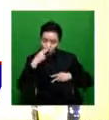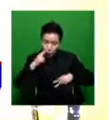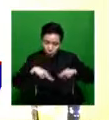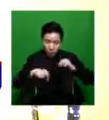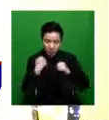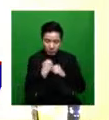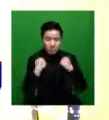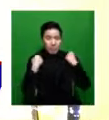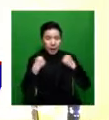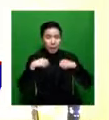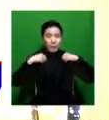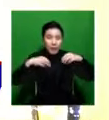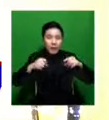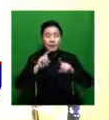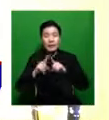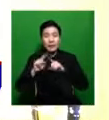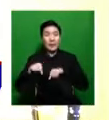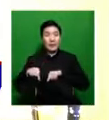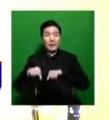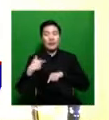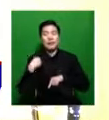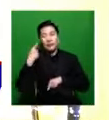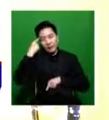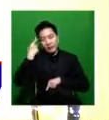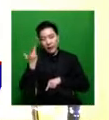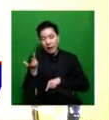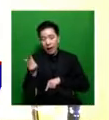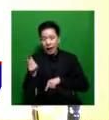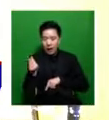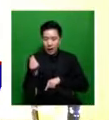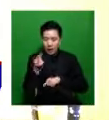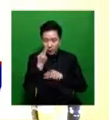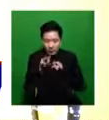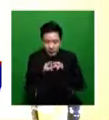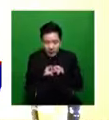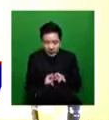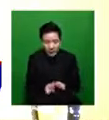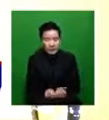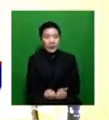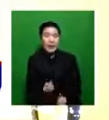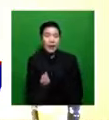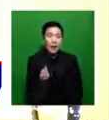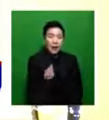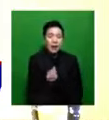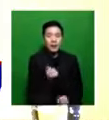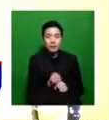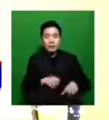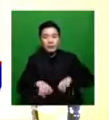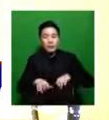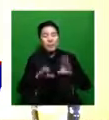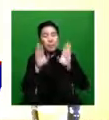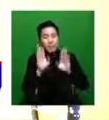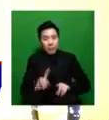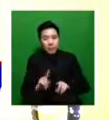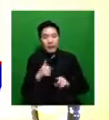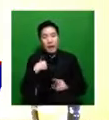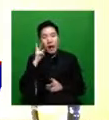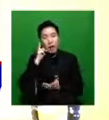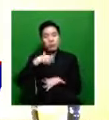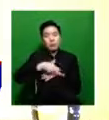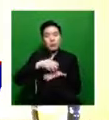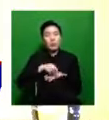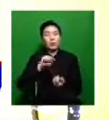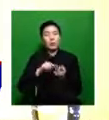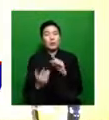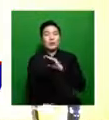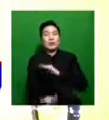การพลังงานเนี่ยนะคะเขาก็จะลงรายละเอียดว่าจะต้องดำเนินการอย่างไรบ้างและจะแถลงรายละเอียดในช่ว